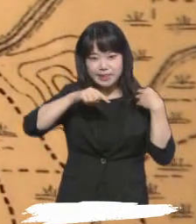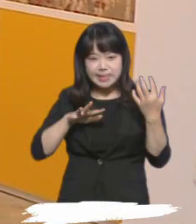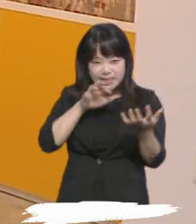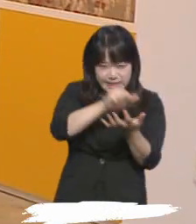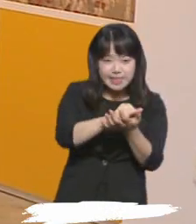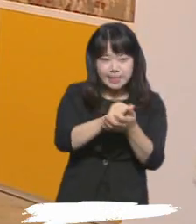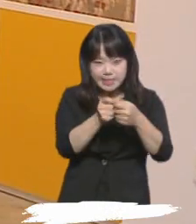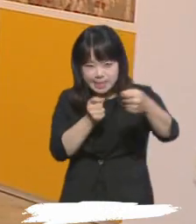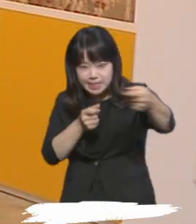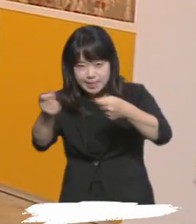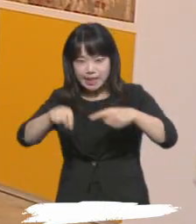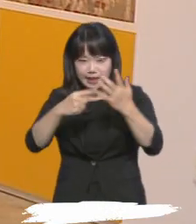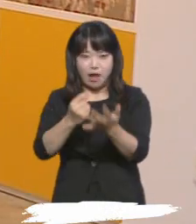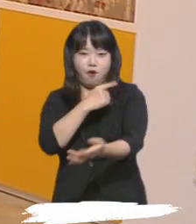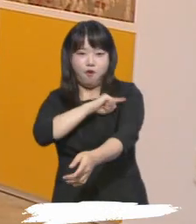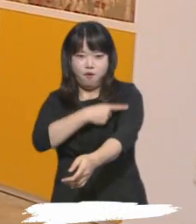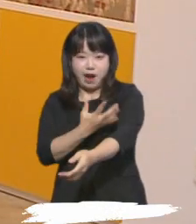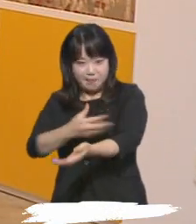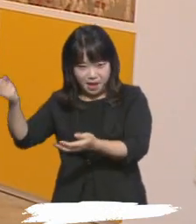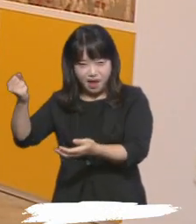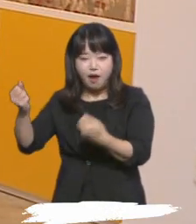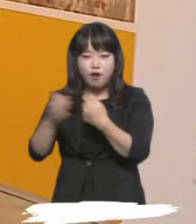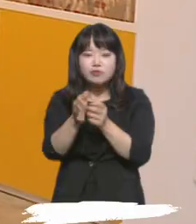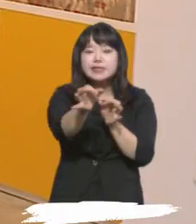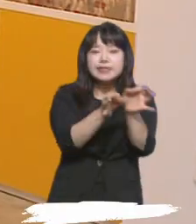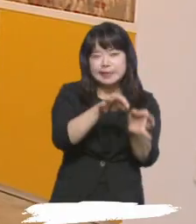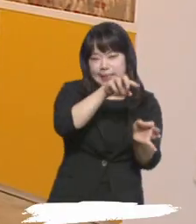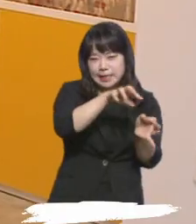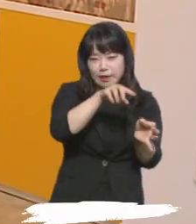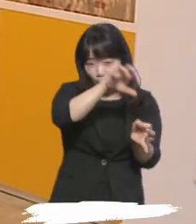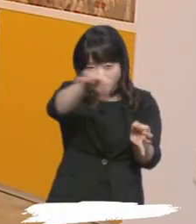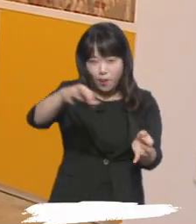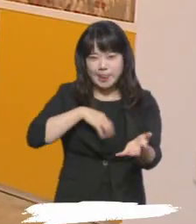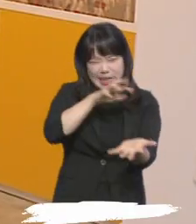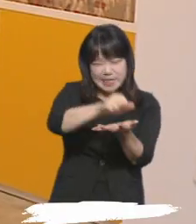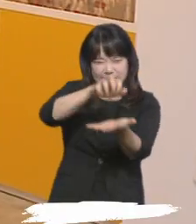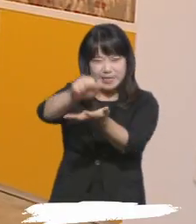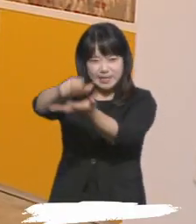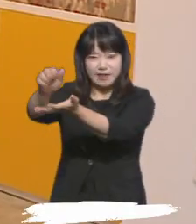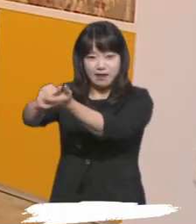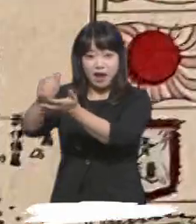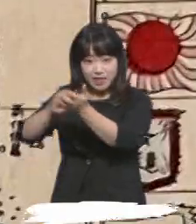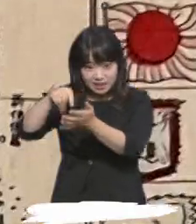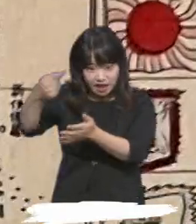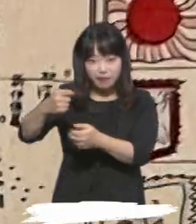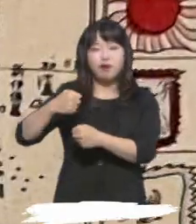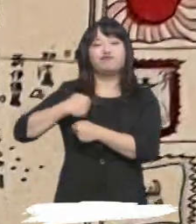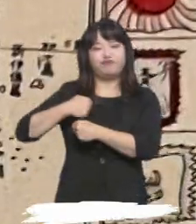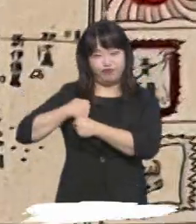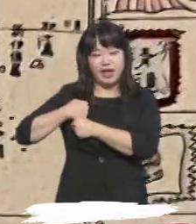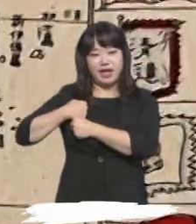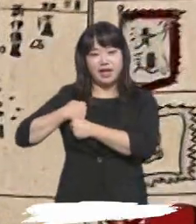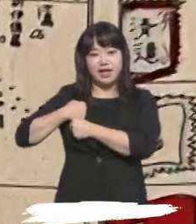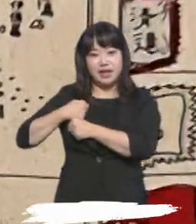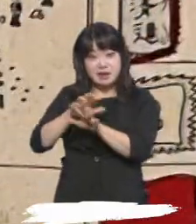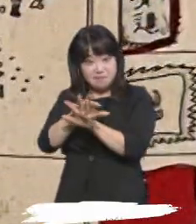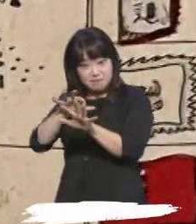네. 그리고 저거는 상업 지도. 그러니까 전쟁은 그들에게는